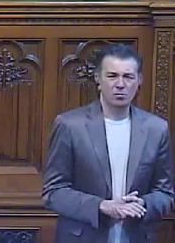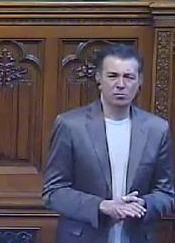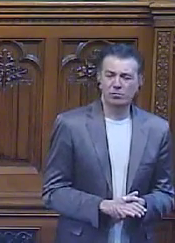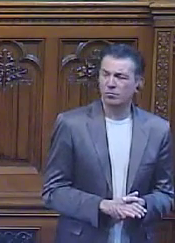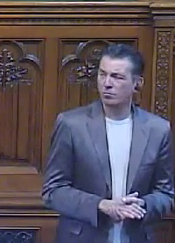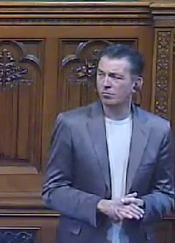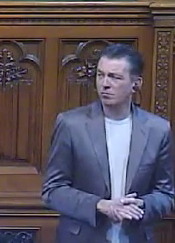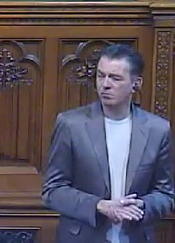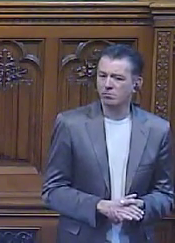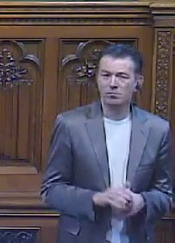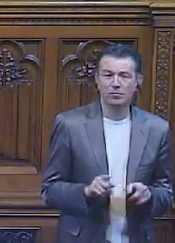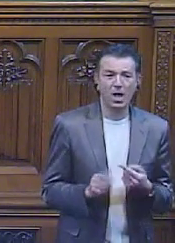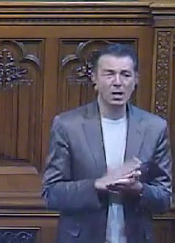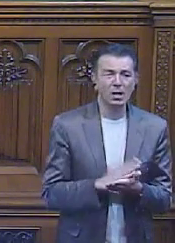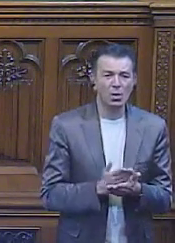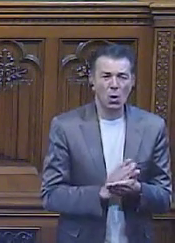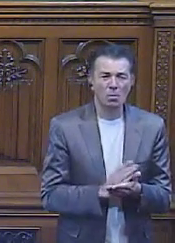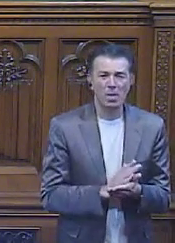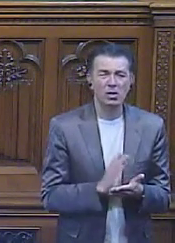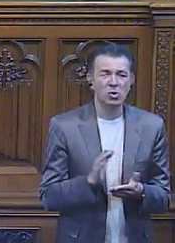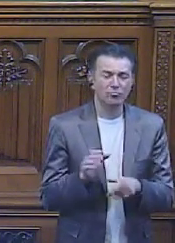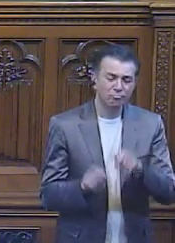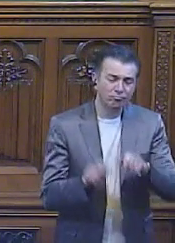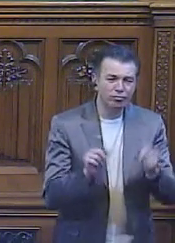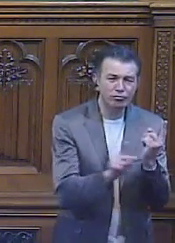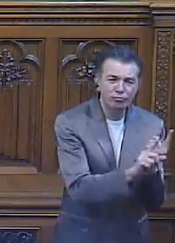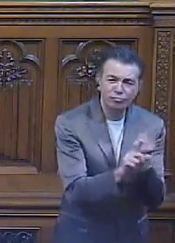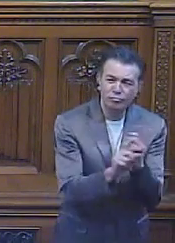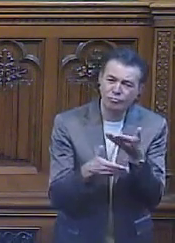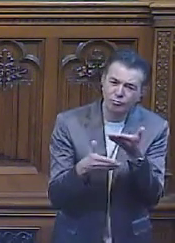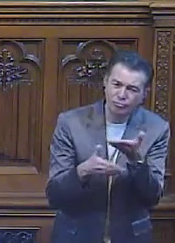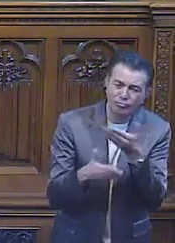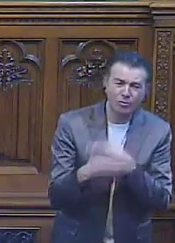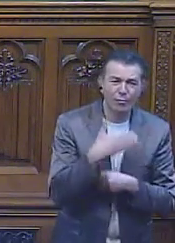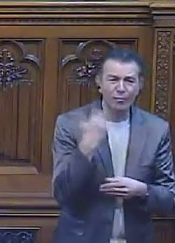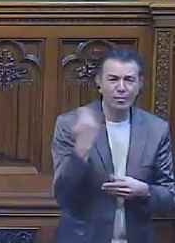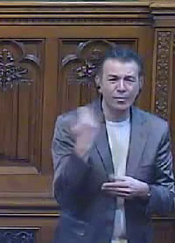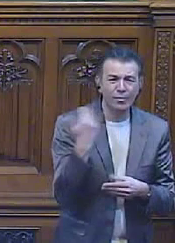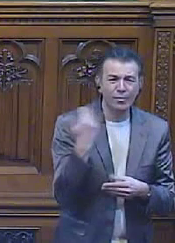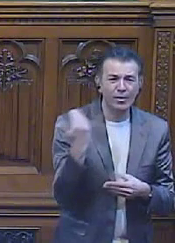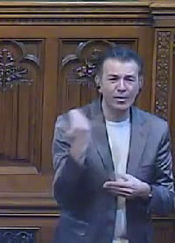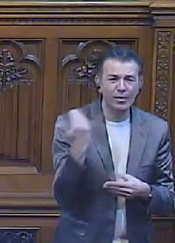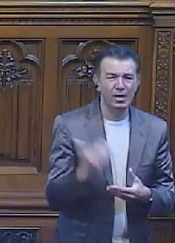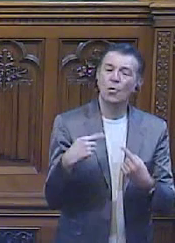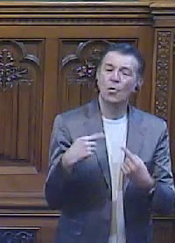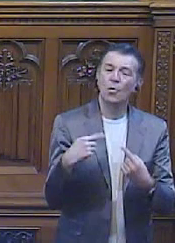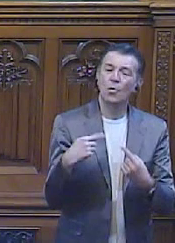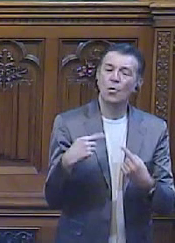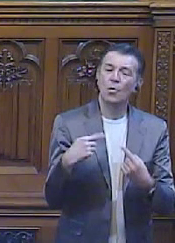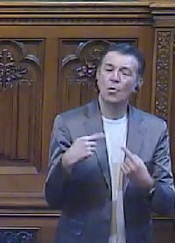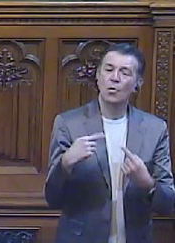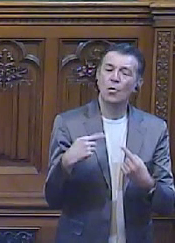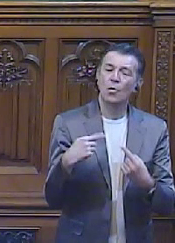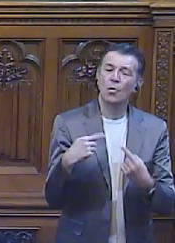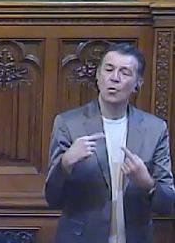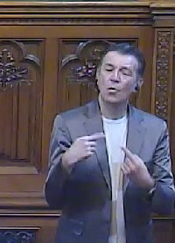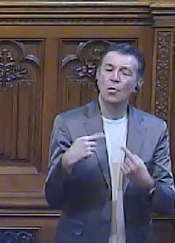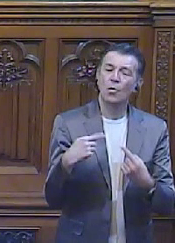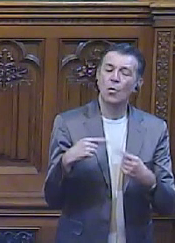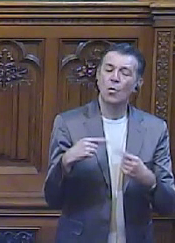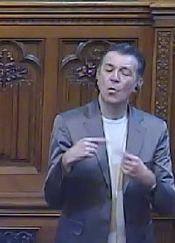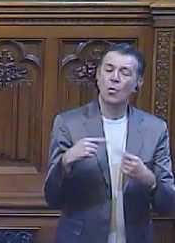Sie mit den Dolmetscher, Dolmetscherinnen. Sehr viele waren selbst